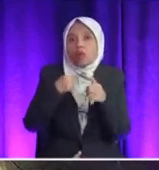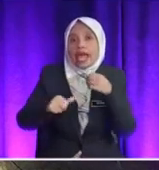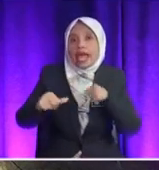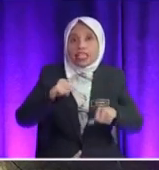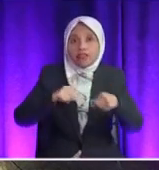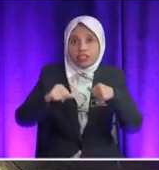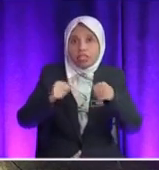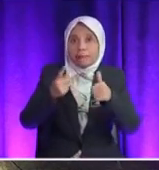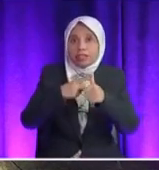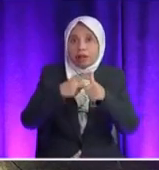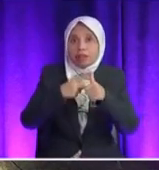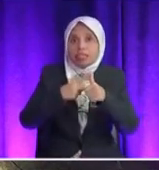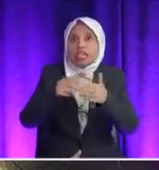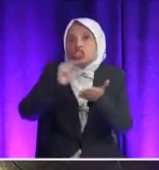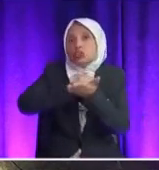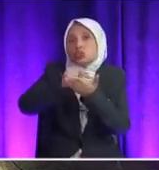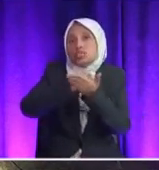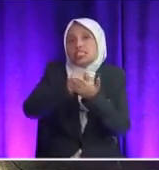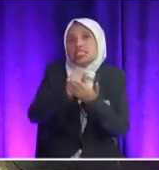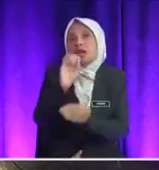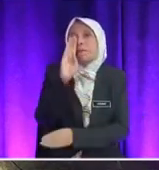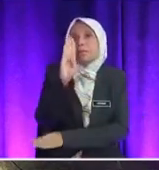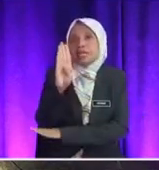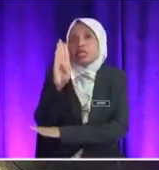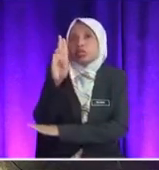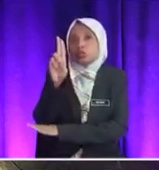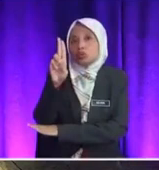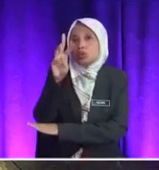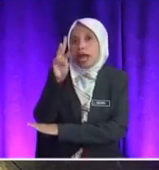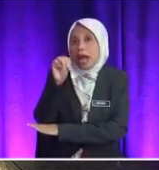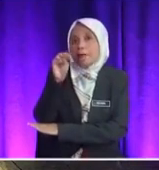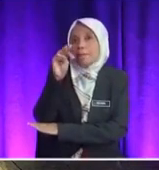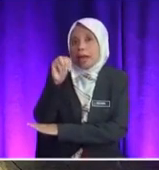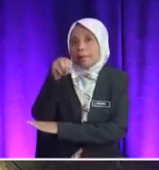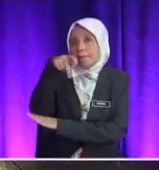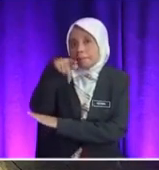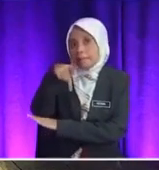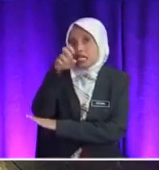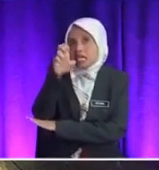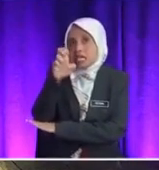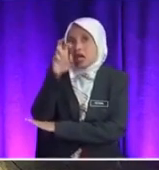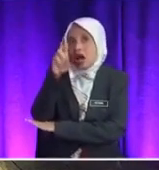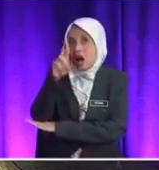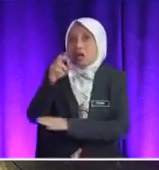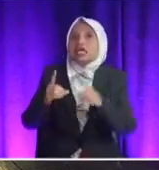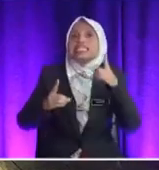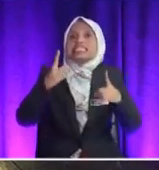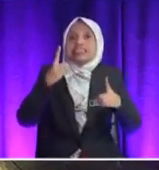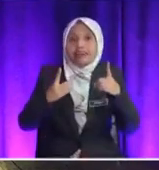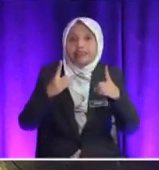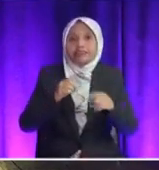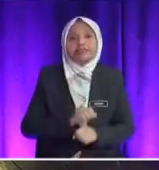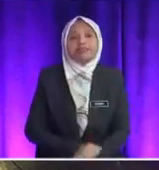menjuluki Abang pekeraan Oke pertama dewasa dulu vizier videonya kita pasrah dulu